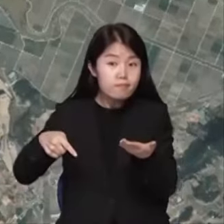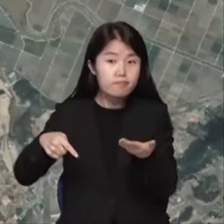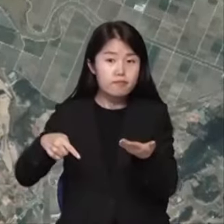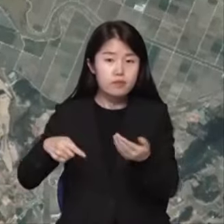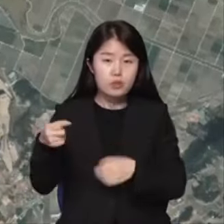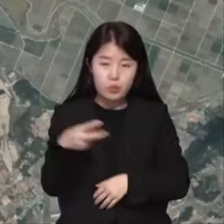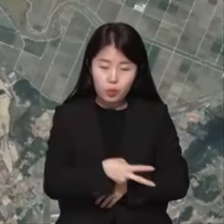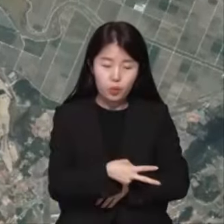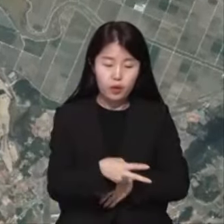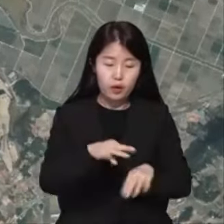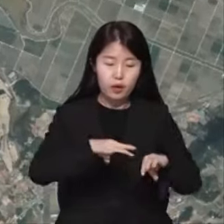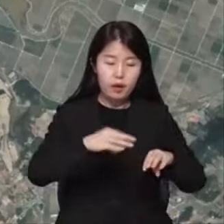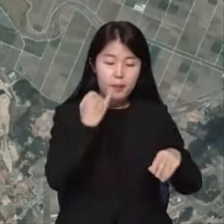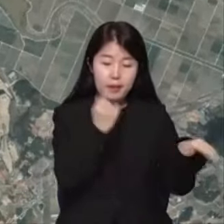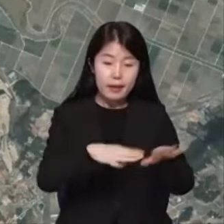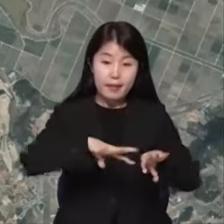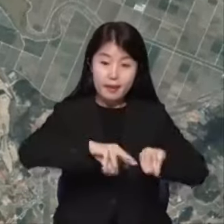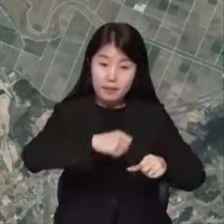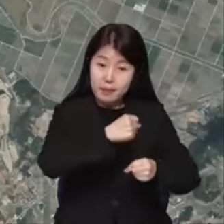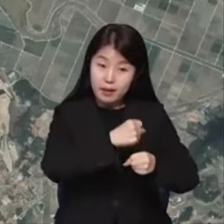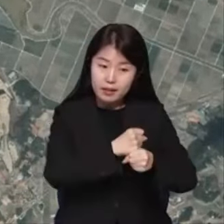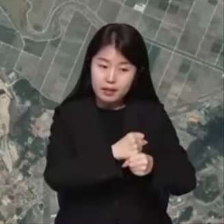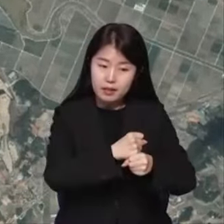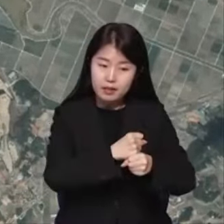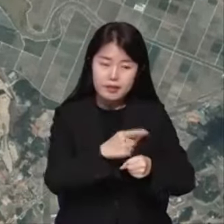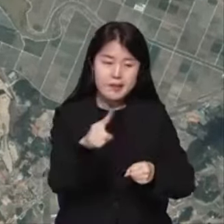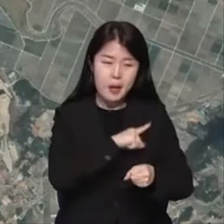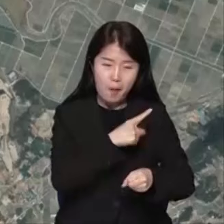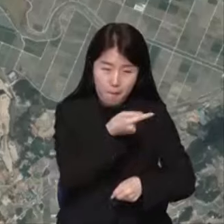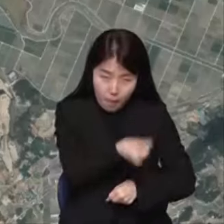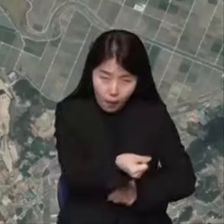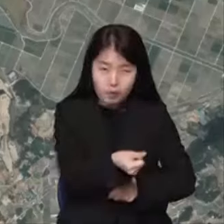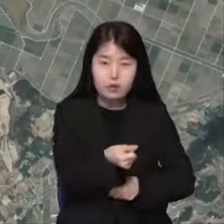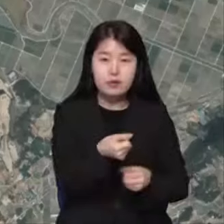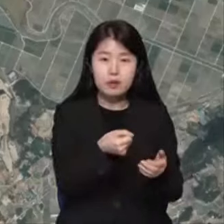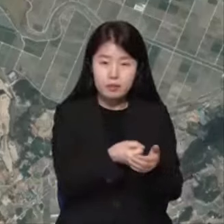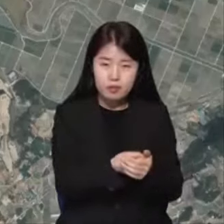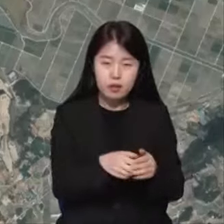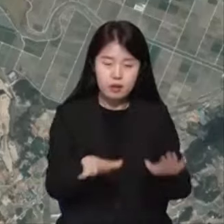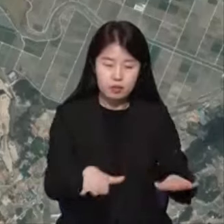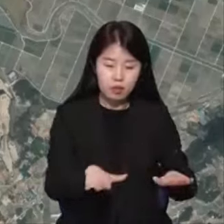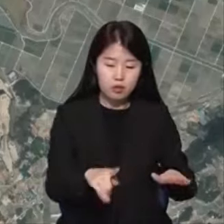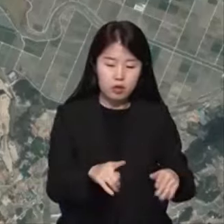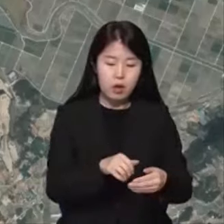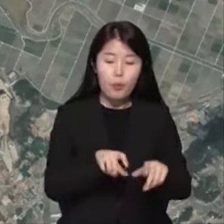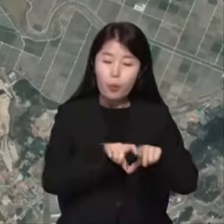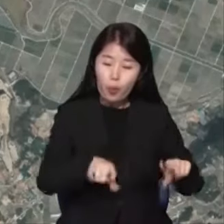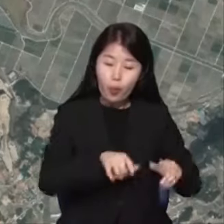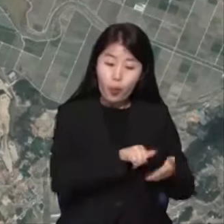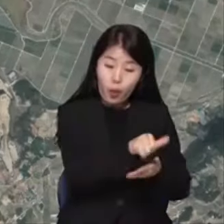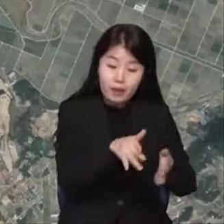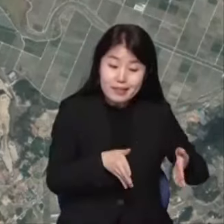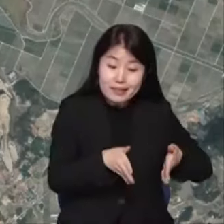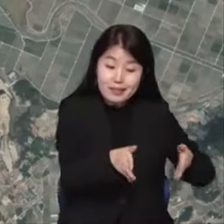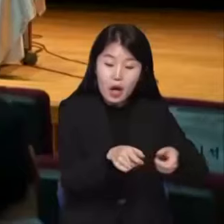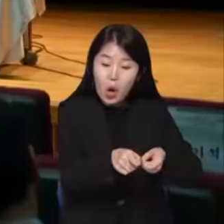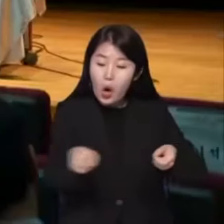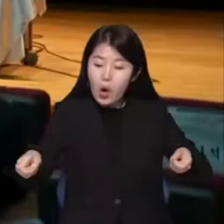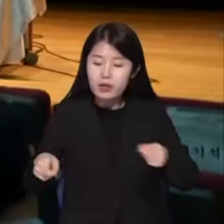최소화를 위해 무안 민간공항 활주로의 1.9km 서쪽 방향이 적절하다고